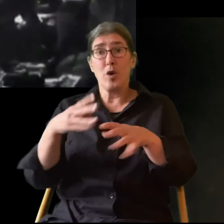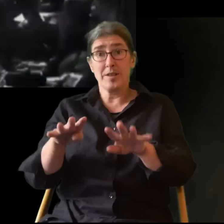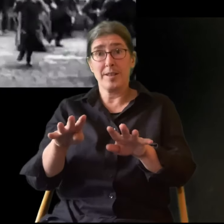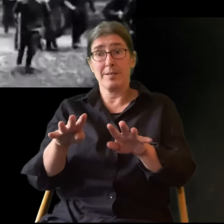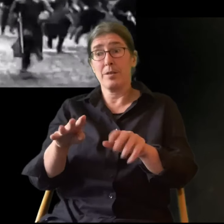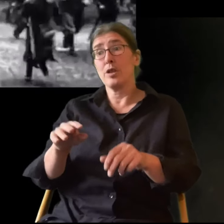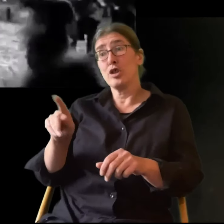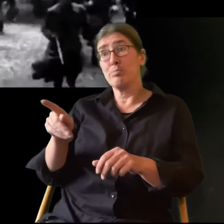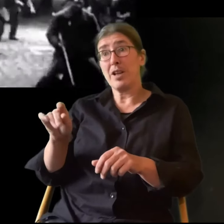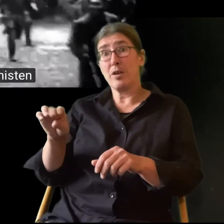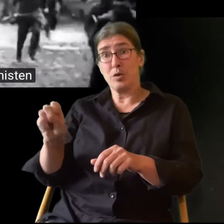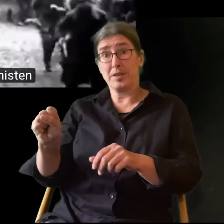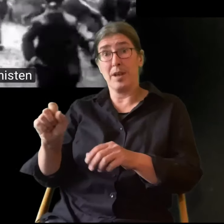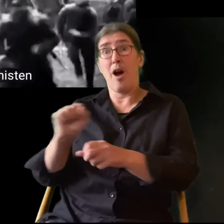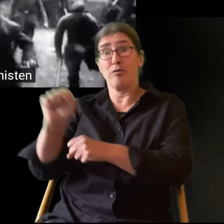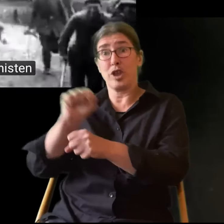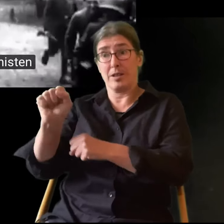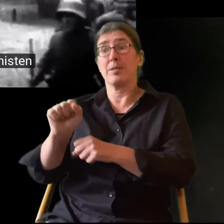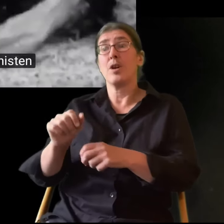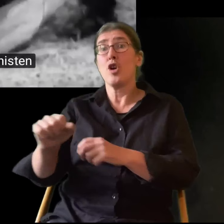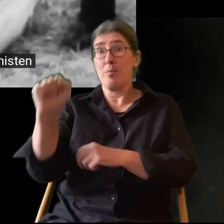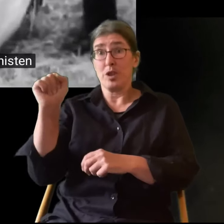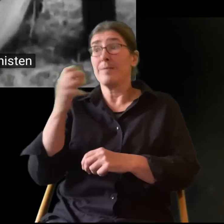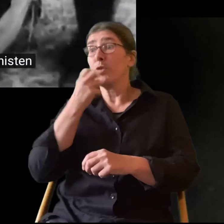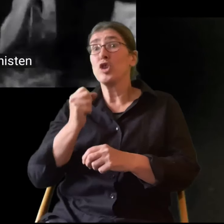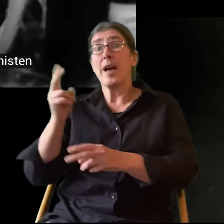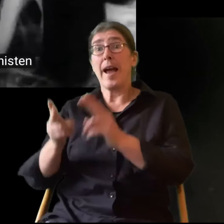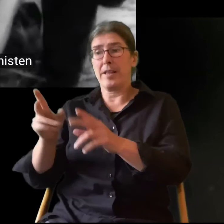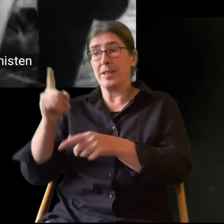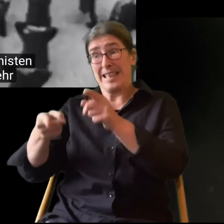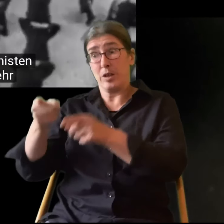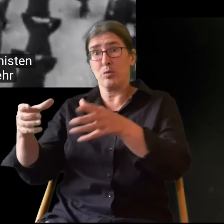1919. Spartakusaufstand. Kommunisten wollen eine Rätediktatur.